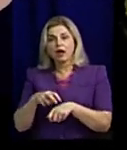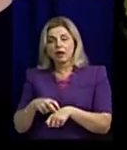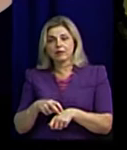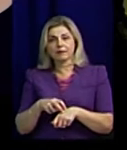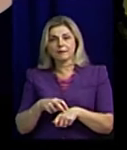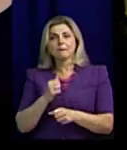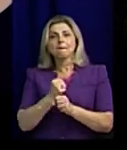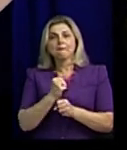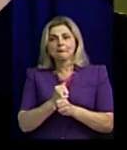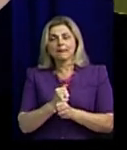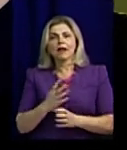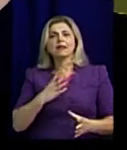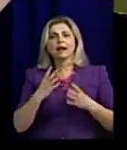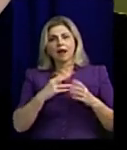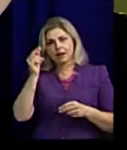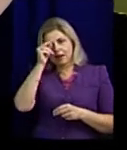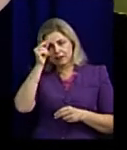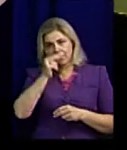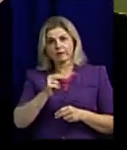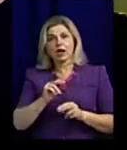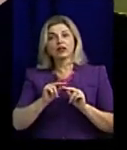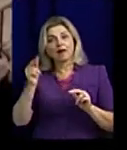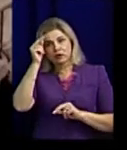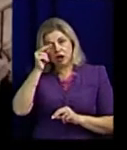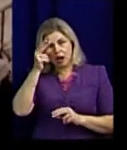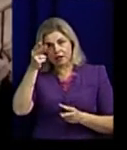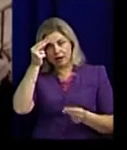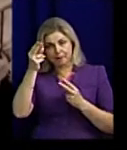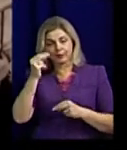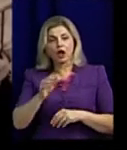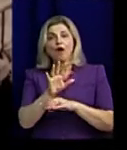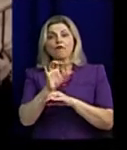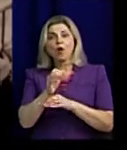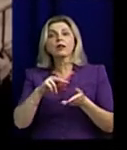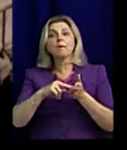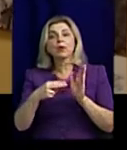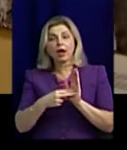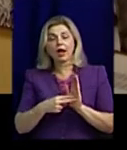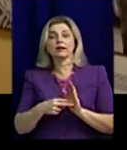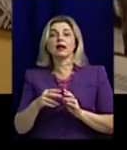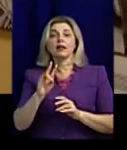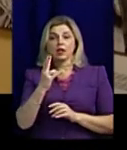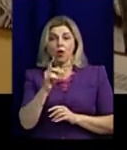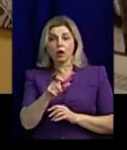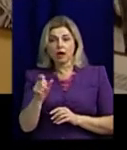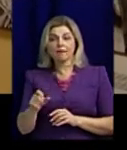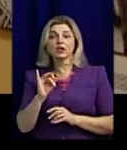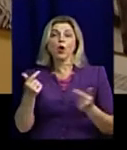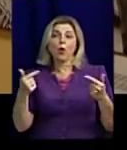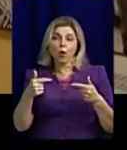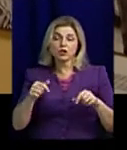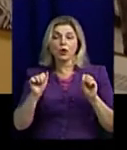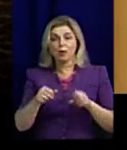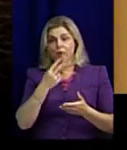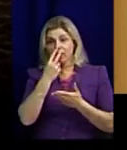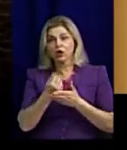пройшли ряд тренінгів, навчання. Фотопроєкт «Долаючи темряву» миколаївці та гості міста зможуть побачити